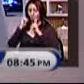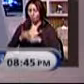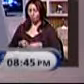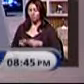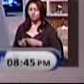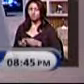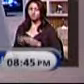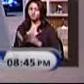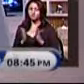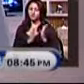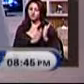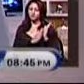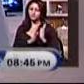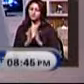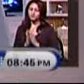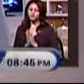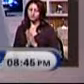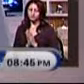خليني اروح عند